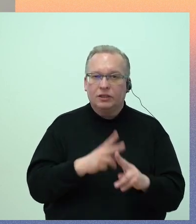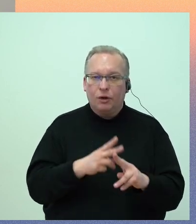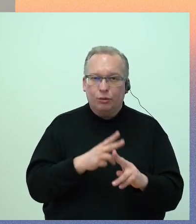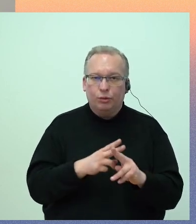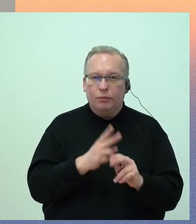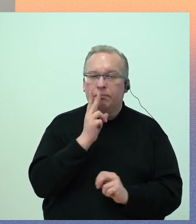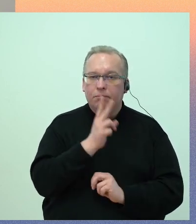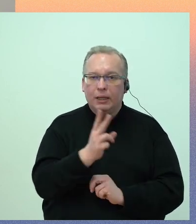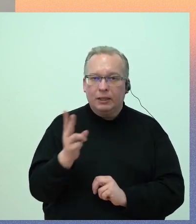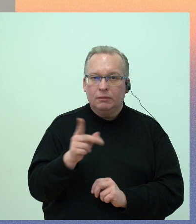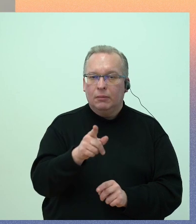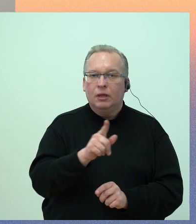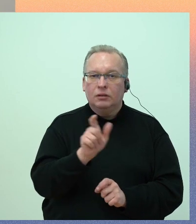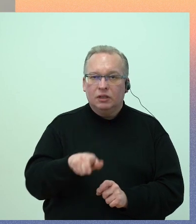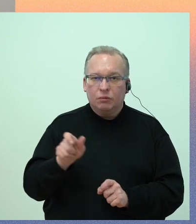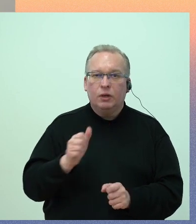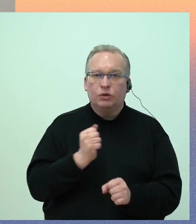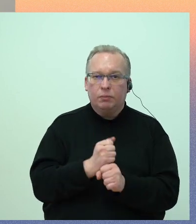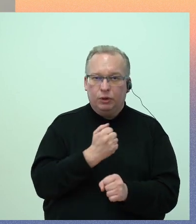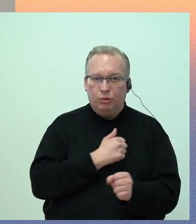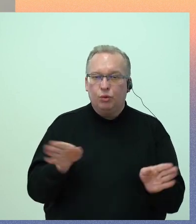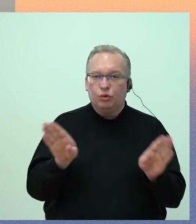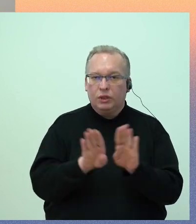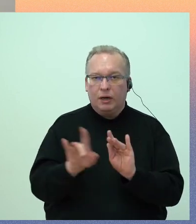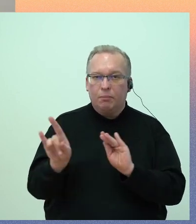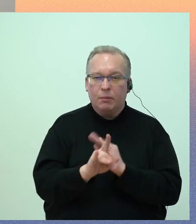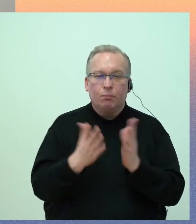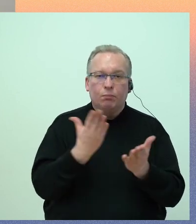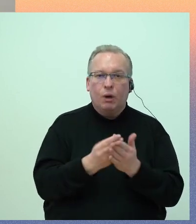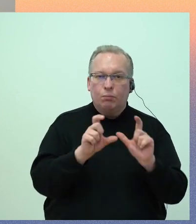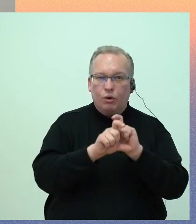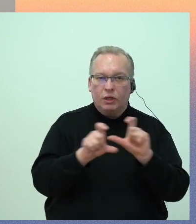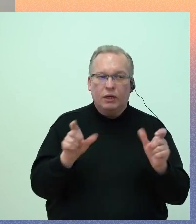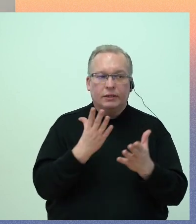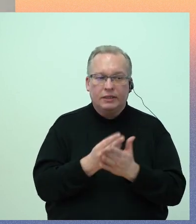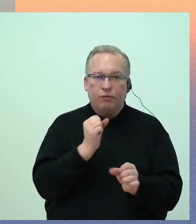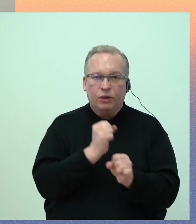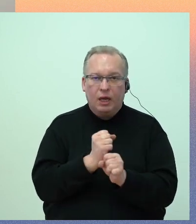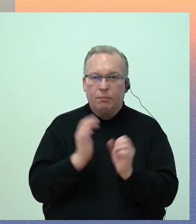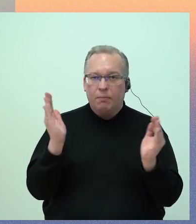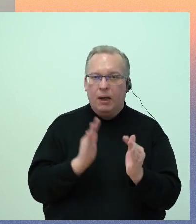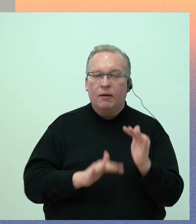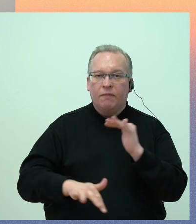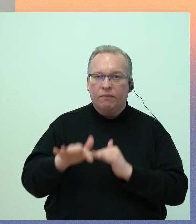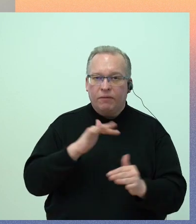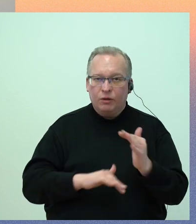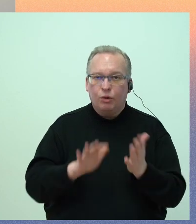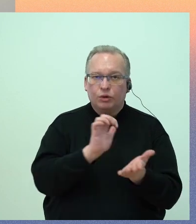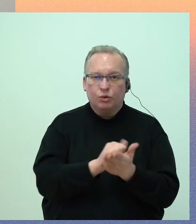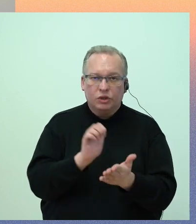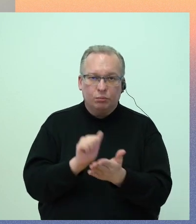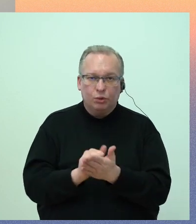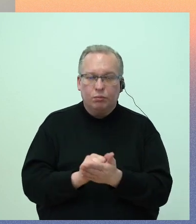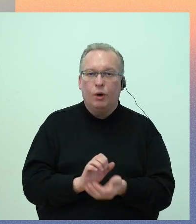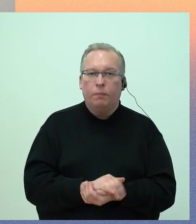tie žmonės labai dažnai turi uždaryti sinagogas, savo mokyklas, nutraukti savo veiklą ar mažinti veiklos apimtis,